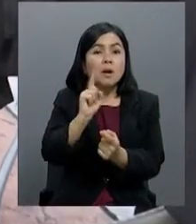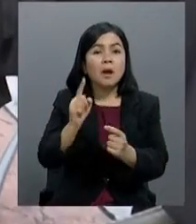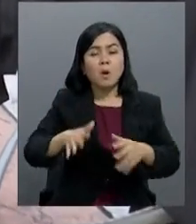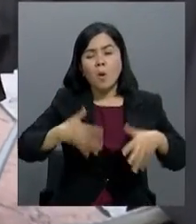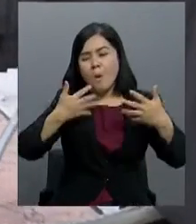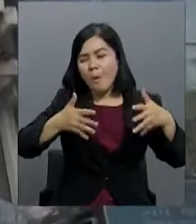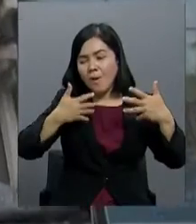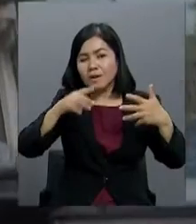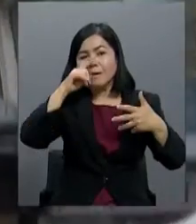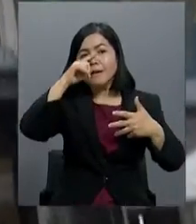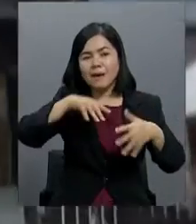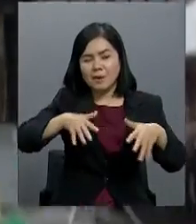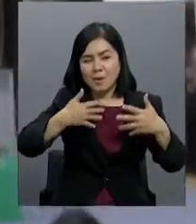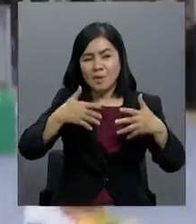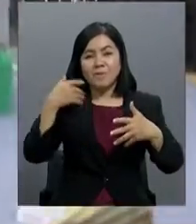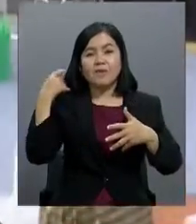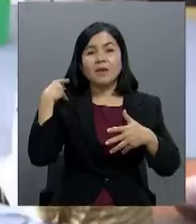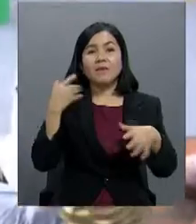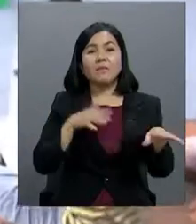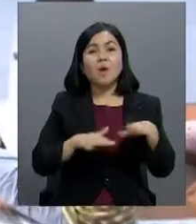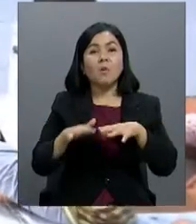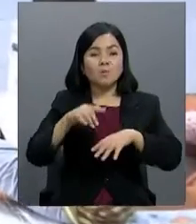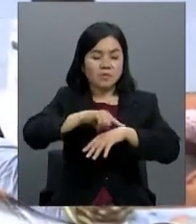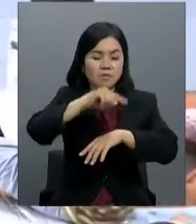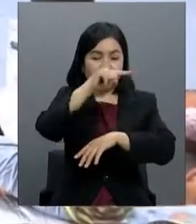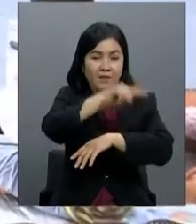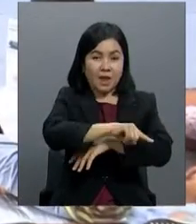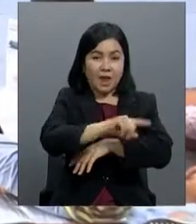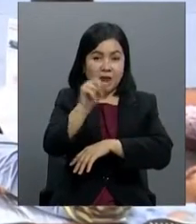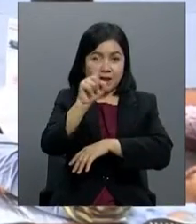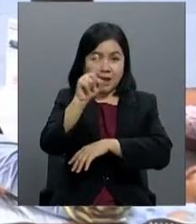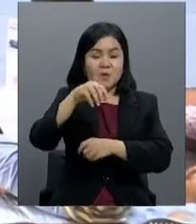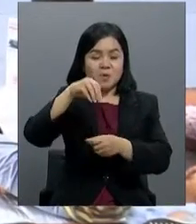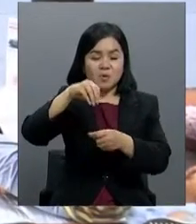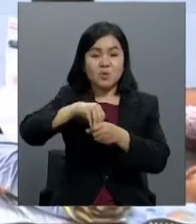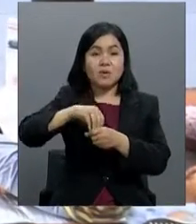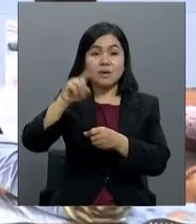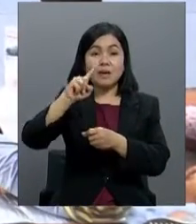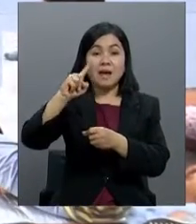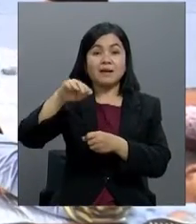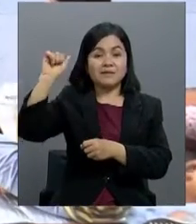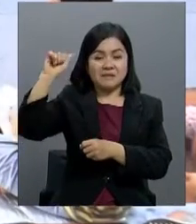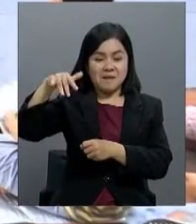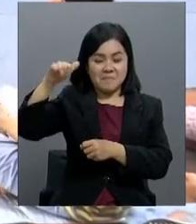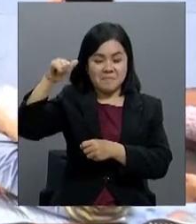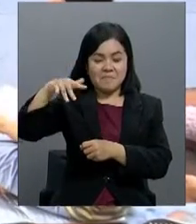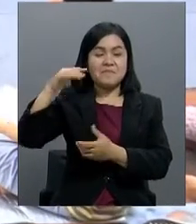แบบนี้ปิดฉากโชว์ช่วงบ่ายใจกลางสยามสแควร์ไปเรียบร้อยแล้วค่ะ